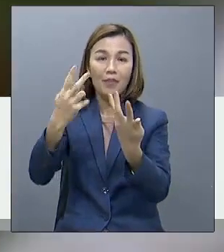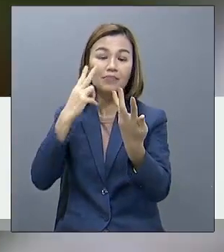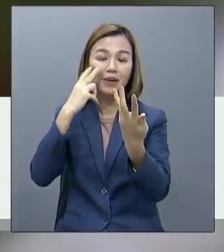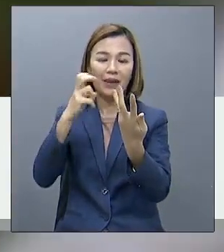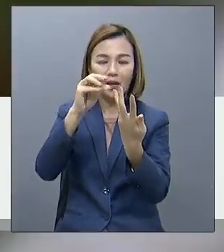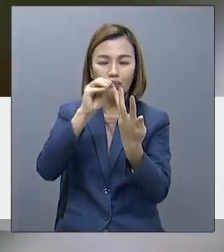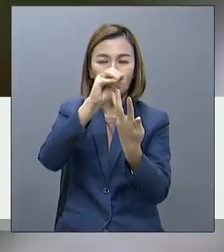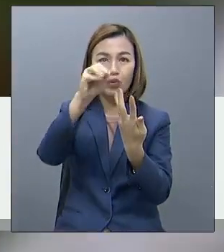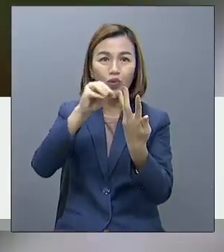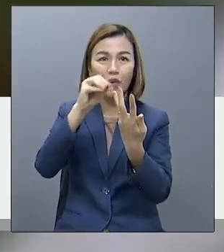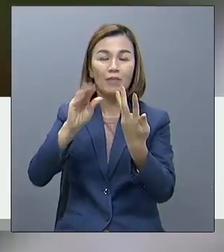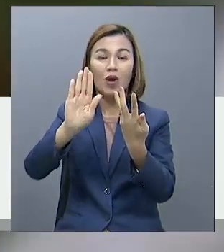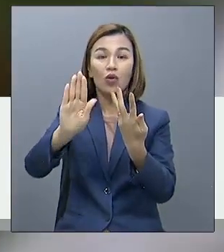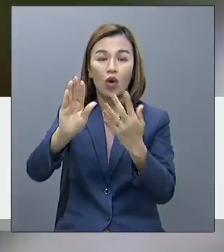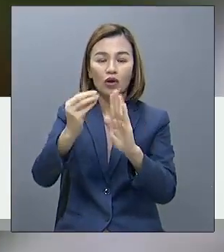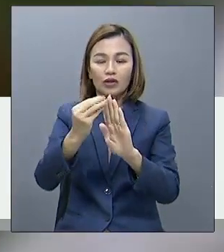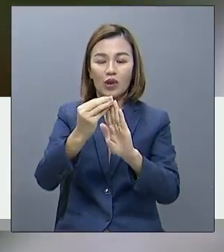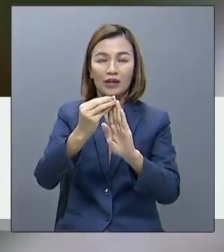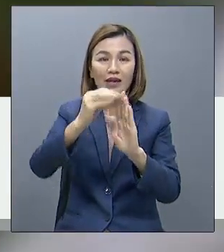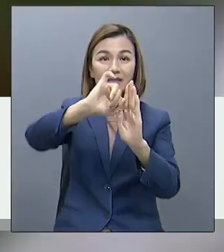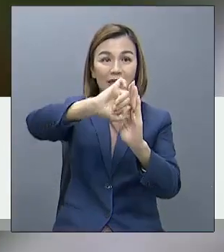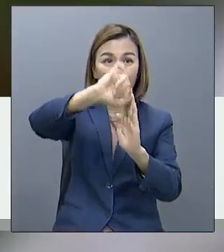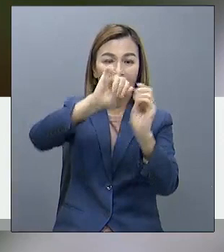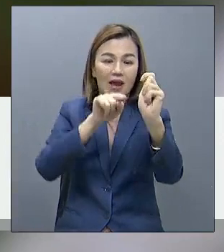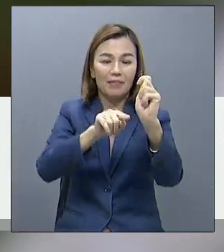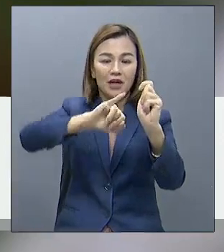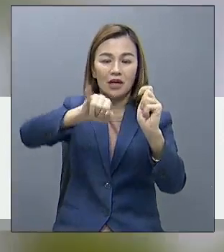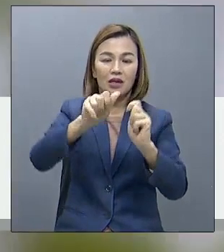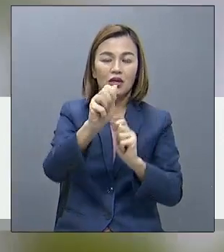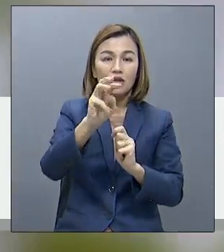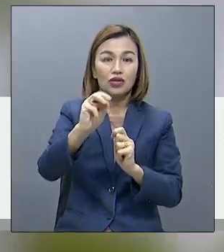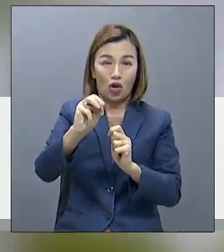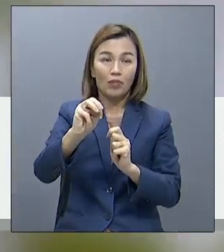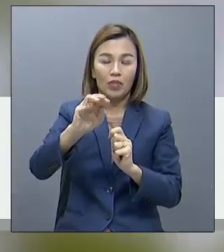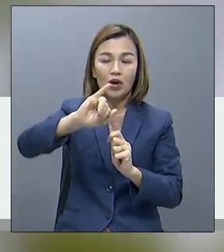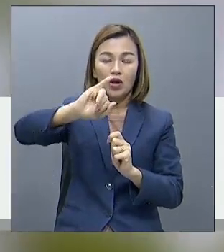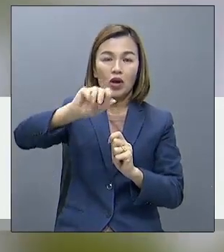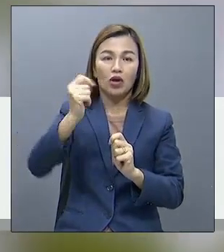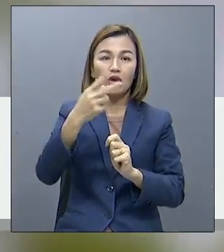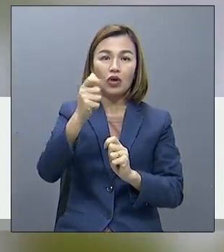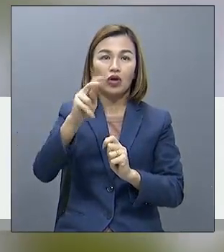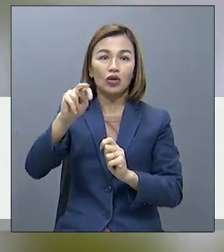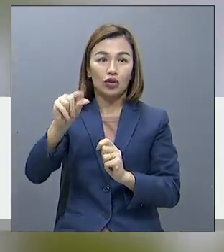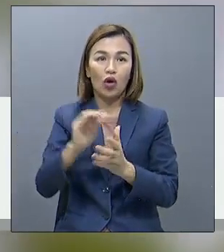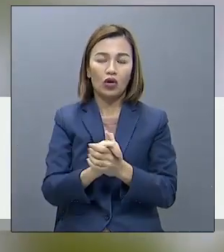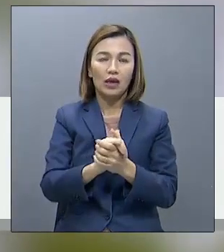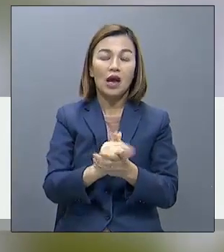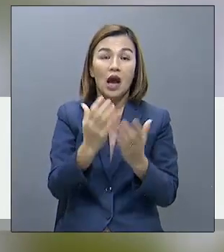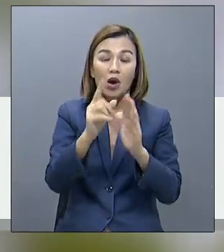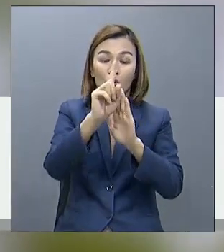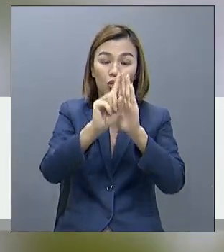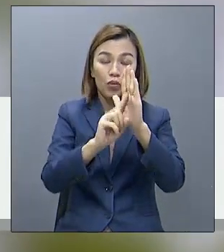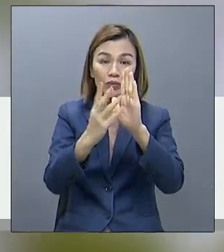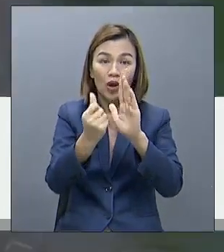นท์อำเภอจอมทองจังหวัดเชียงใหม่เช้านี้อุณหภูมิต่ำสุดวัดได้ 3.5 องศาเซลเซียสค่ะท